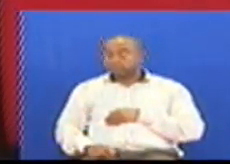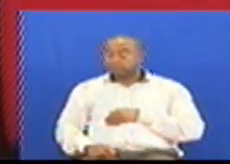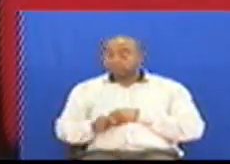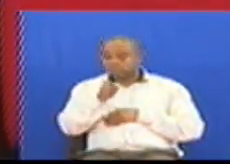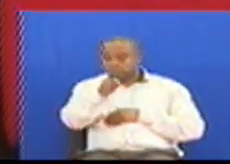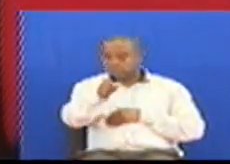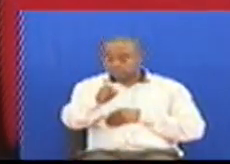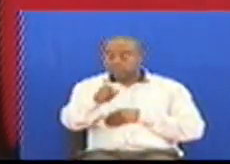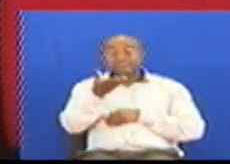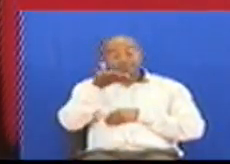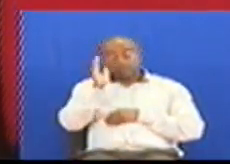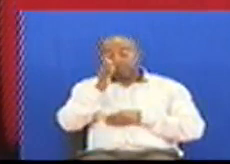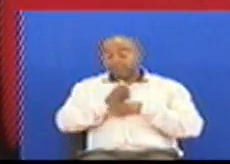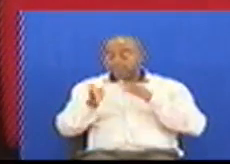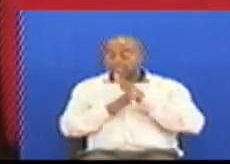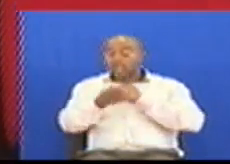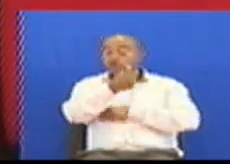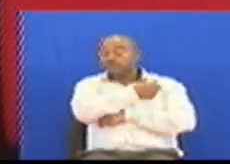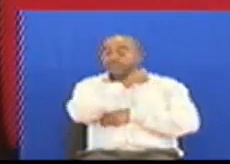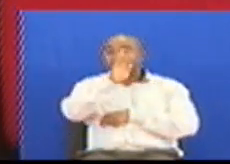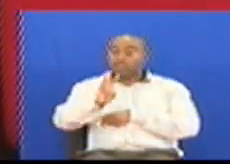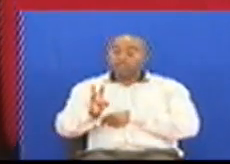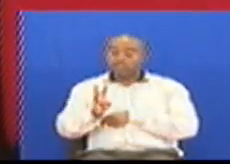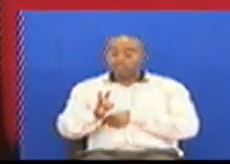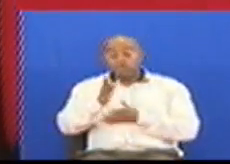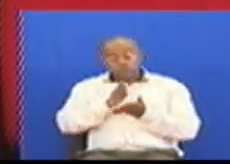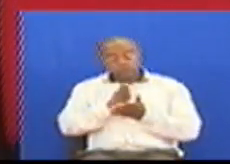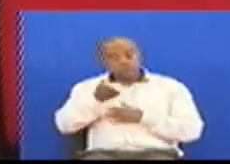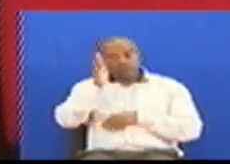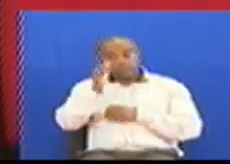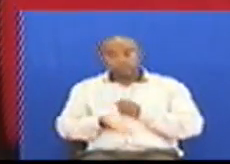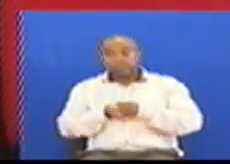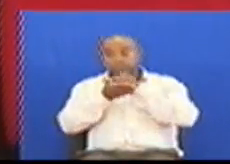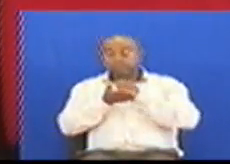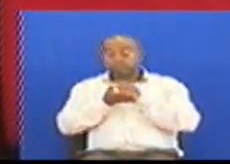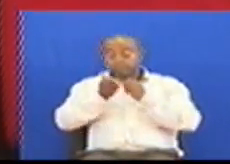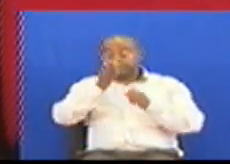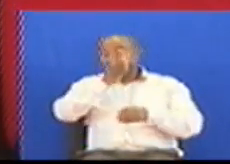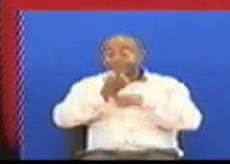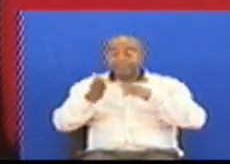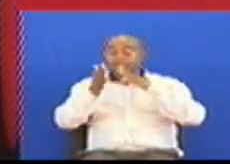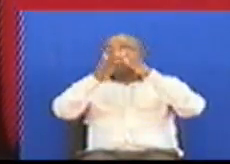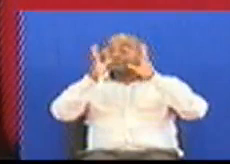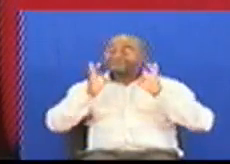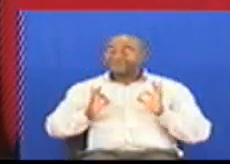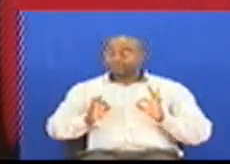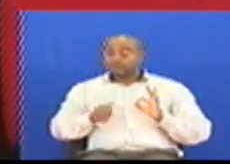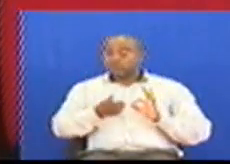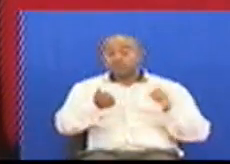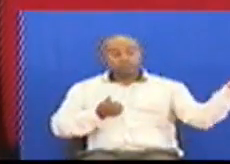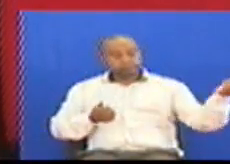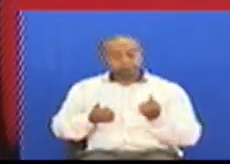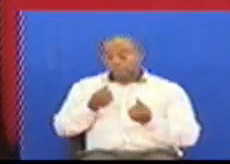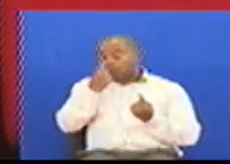ujenzi wa hospitali ya wilaya. Kwenye eneo hilo umetusaidia sana, tumejenga hospitali nzuri na wewe umeishuhudia. Lakini